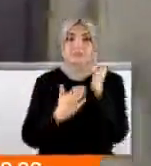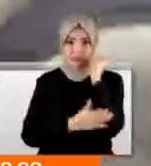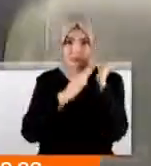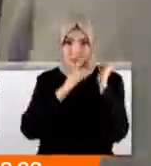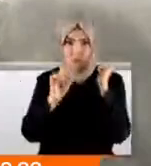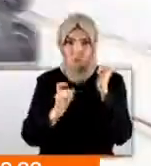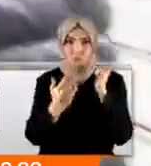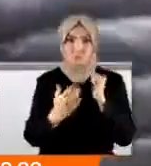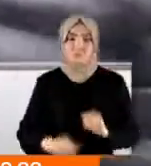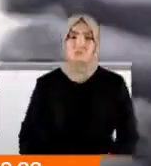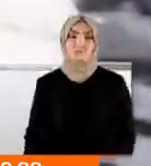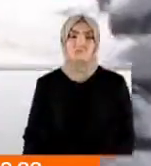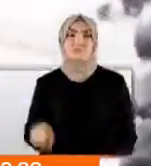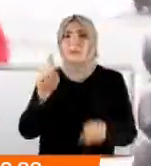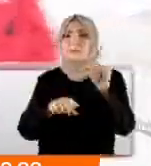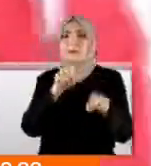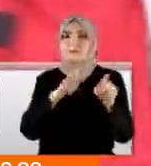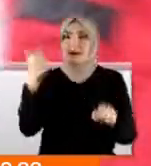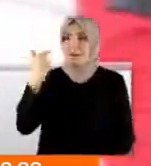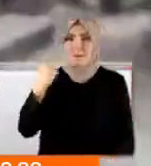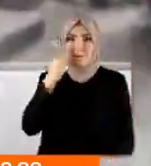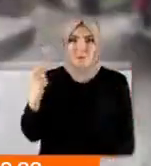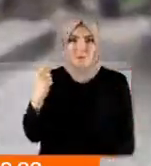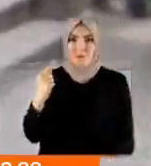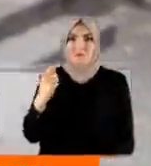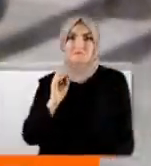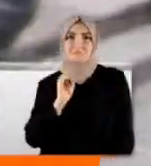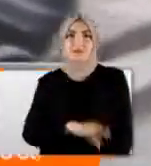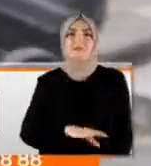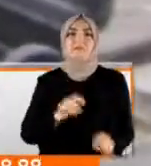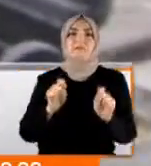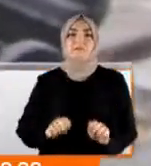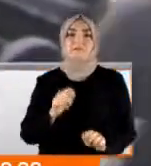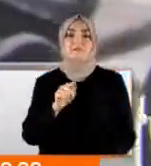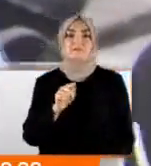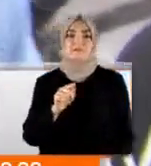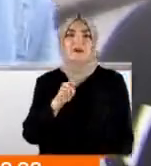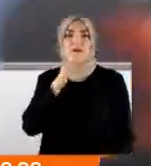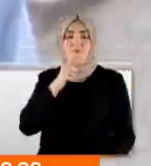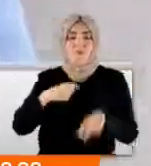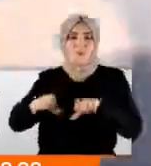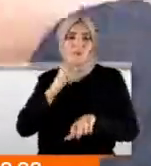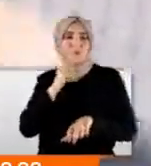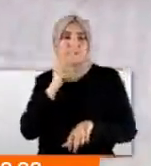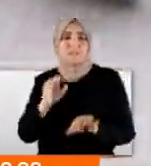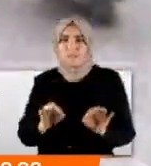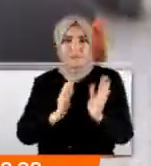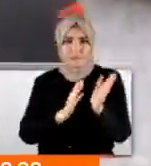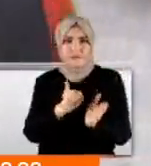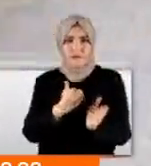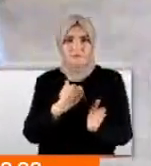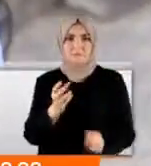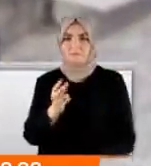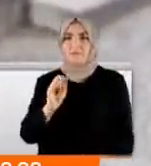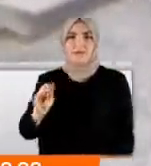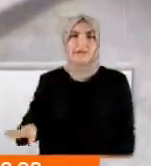değil mi? Kimi ise kamerayı görünce yere attı. Kafede otururken içiyordum sigarayı. Ama şu an hala elinizde. Yok, şu an elimde yok. Attınız